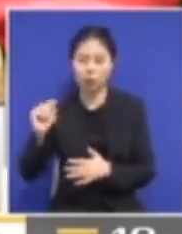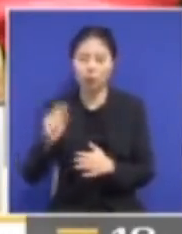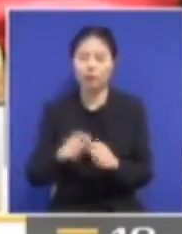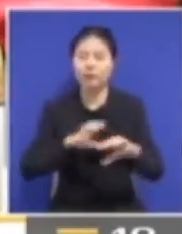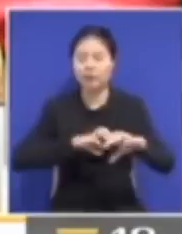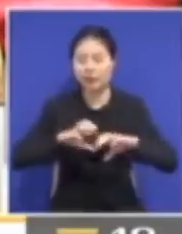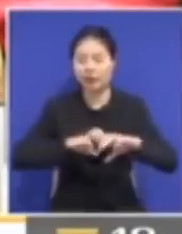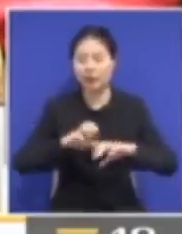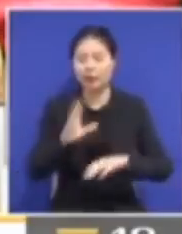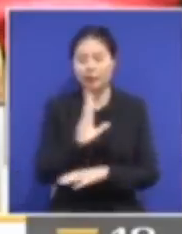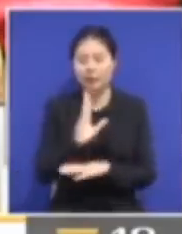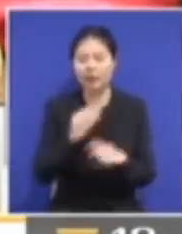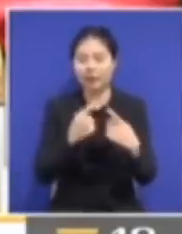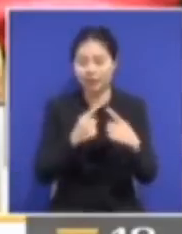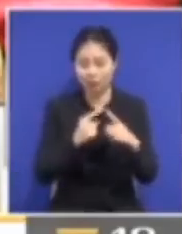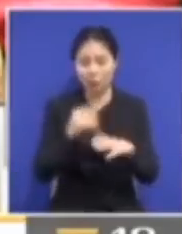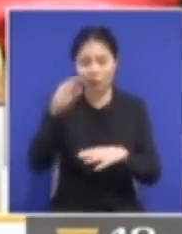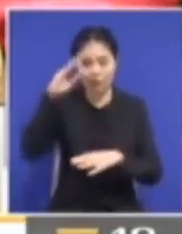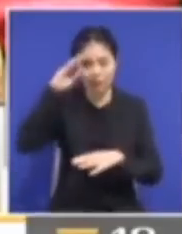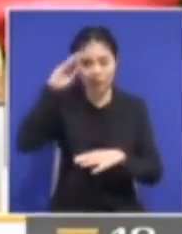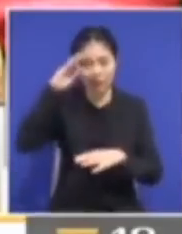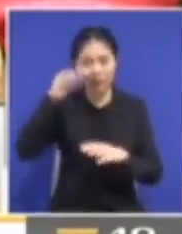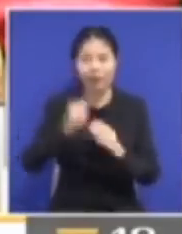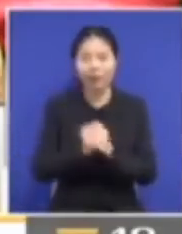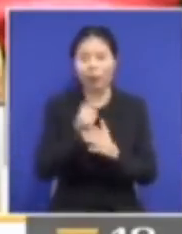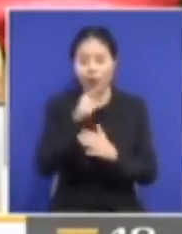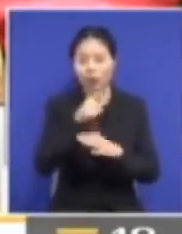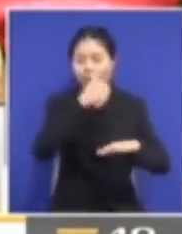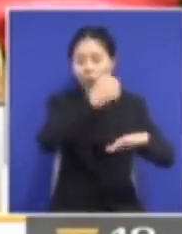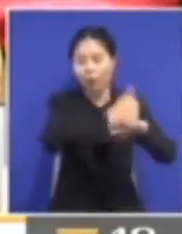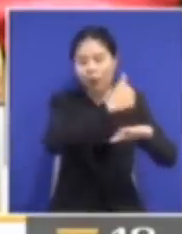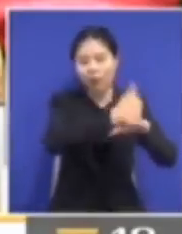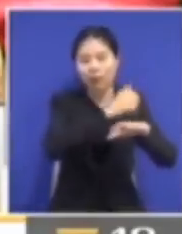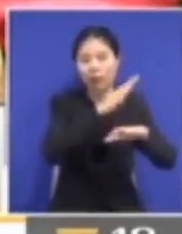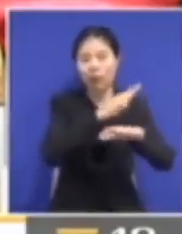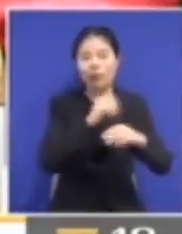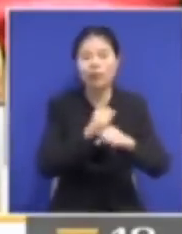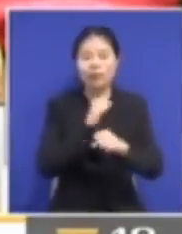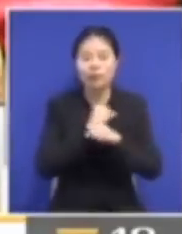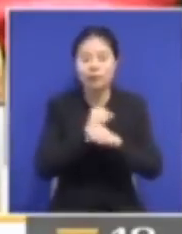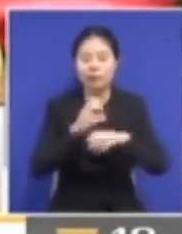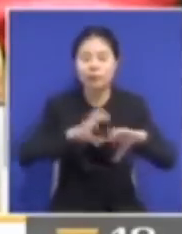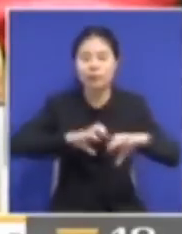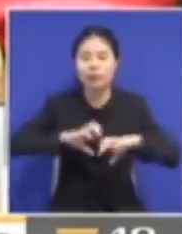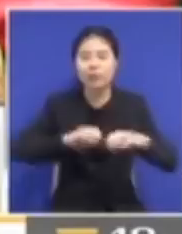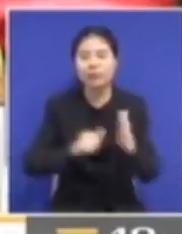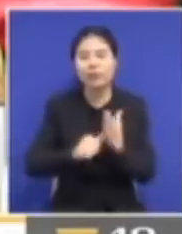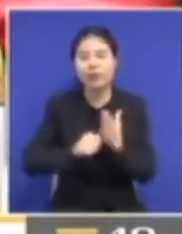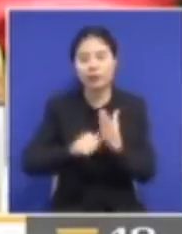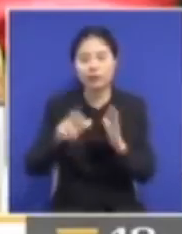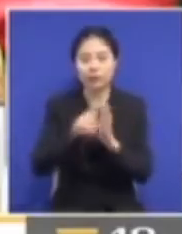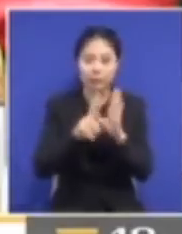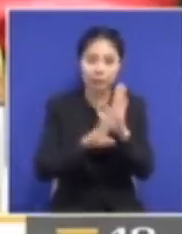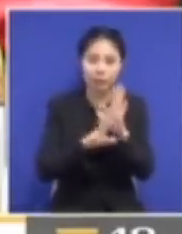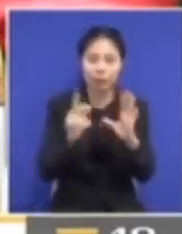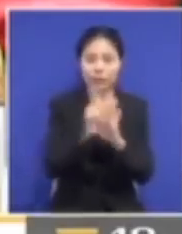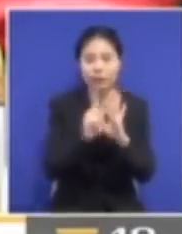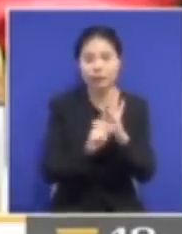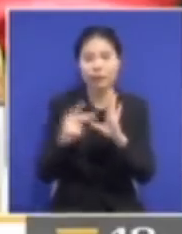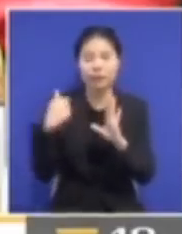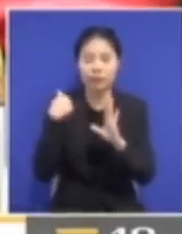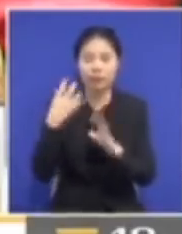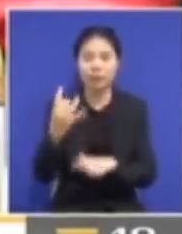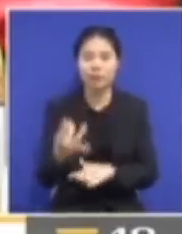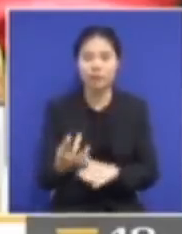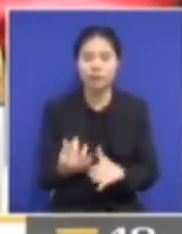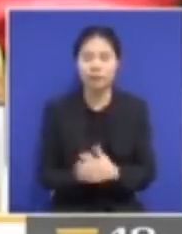ทำไมในส่วนของทหารที่คุณเป็นผู้บัญชานะครับคุณไม่ดำเนินการให้เป็นไปตามระเบียบกฎหมายนะครับนอกจ